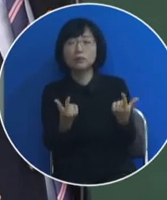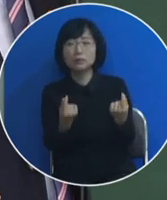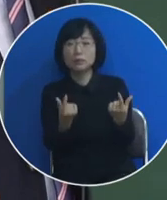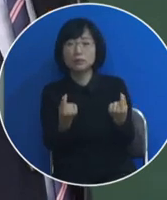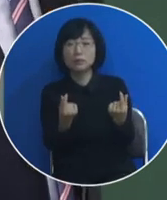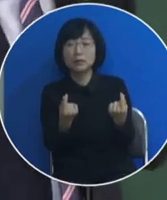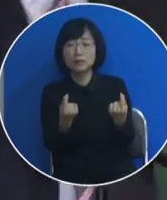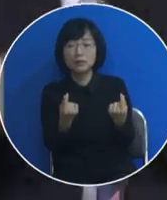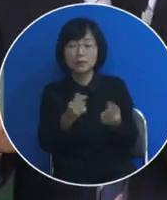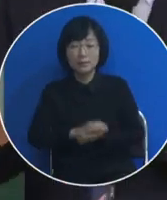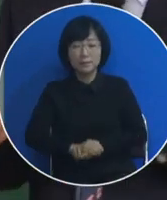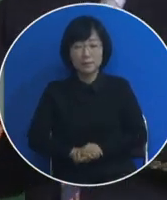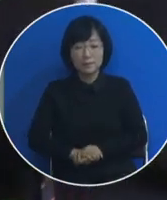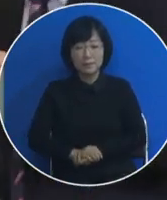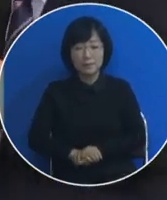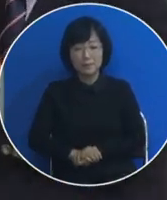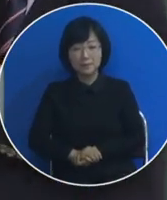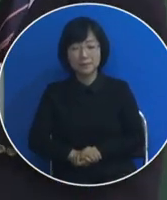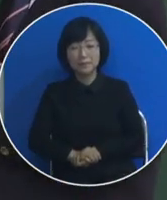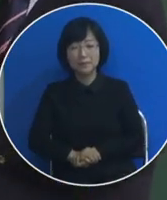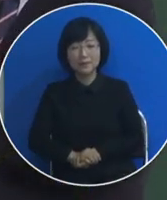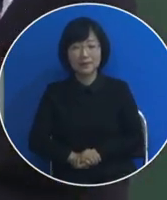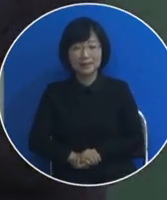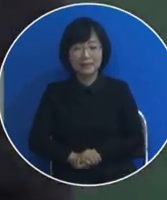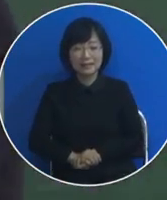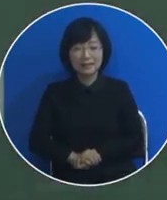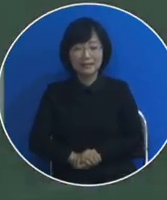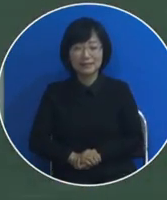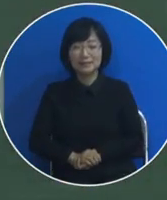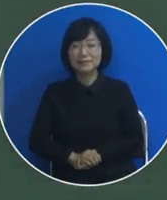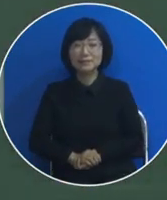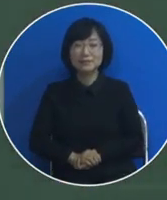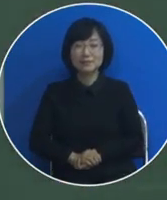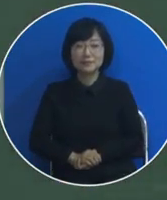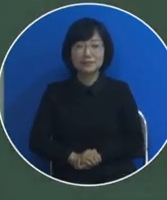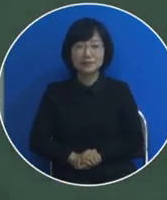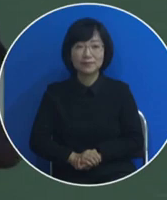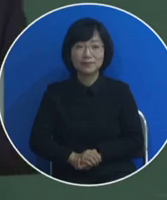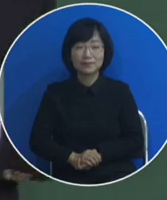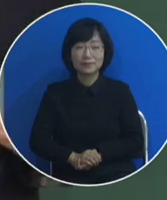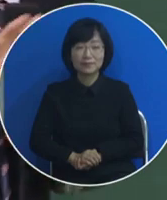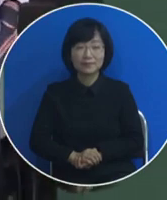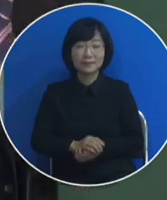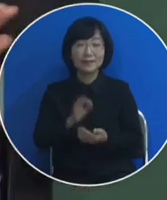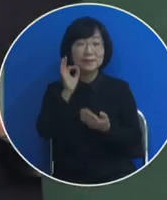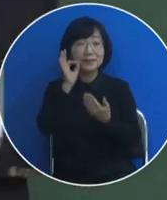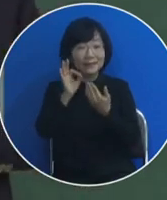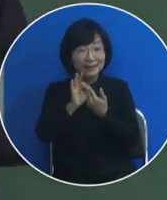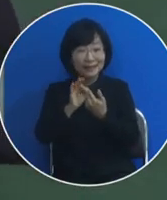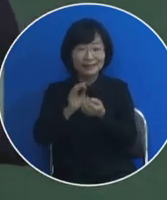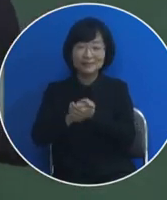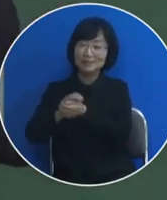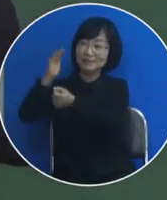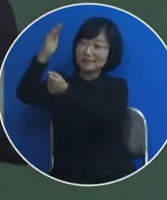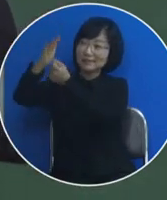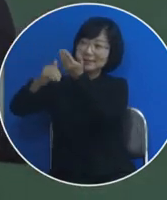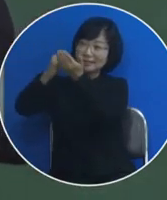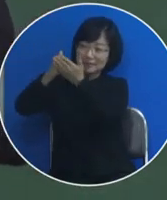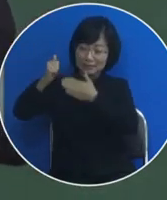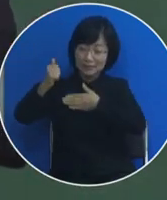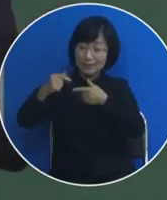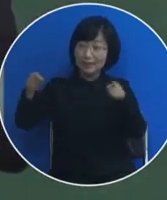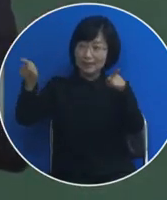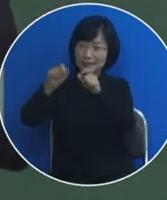Isn't that so? 그래서 내가 많은 사람들이요, 진짜 하나님 함께하신 인도를 받으면서 일을 하거나 사업하거나 하면요,